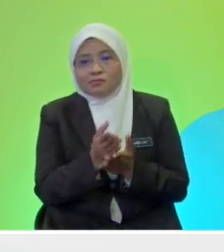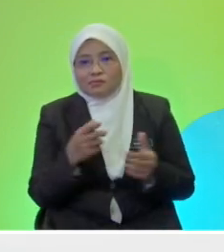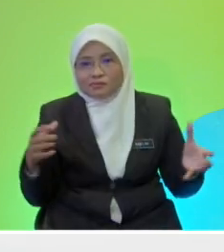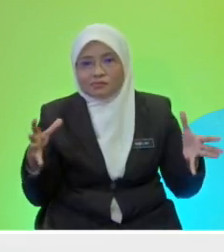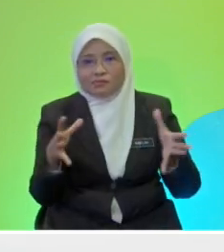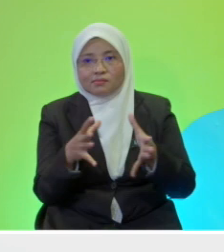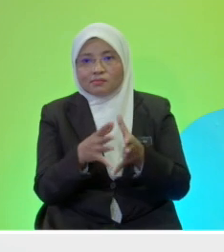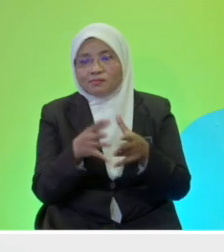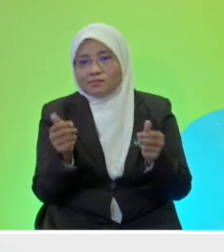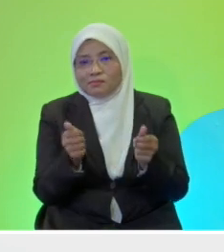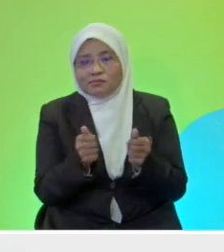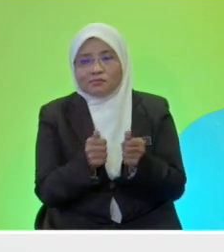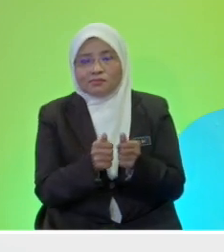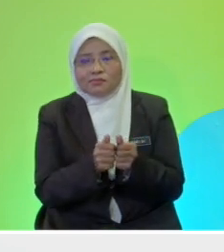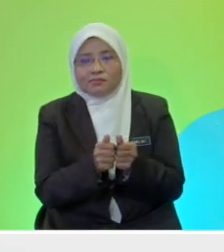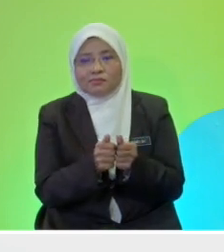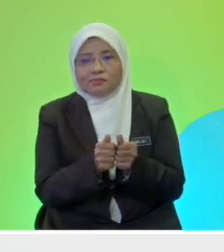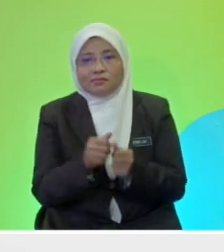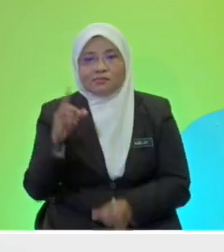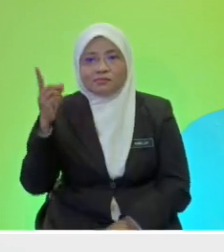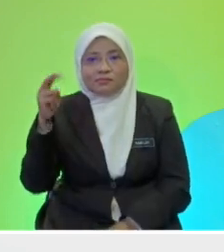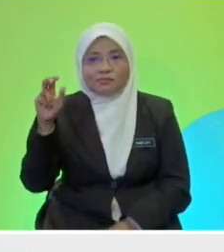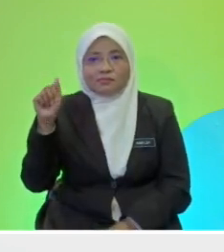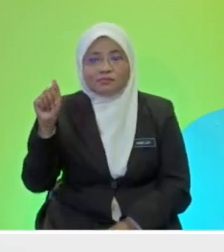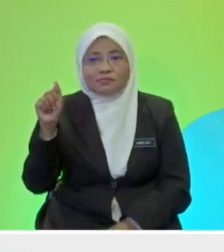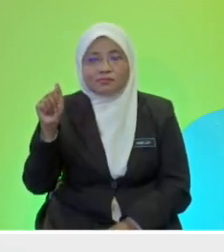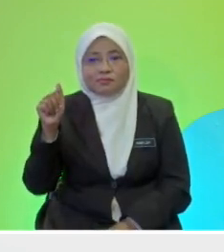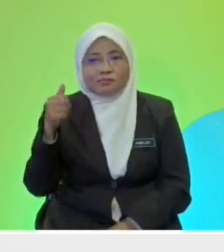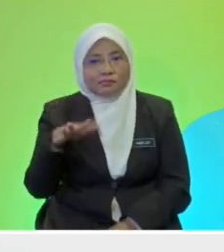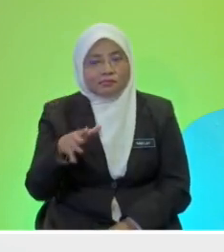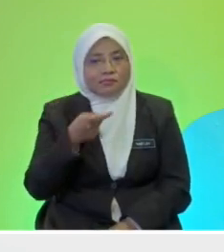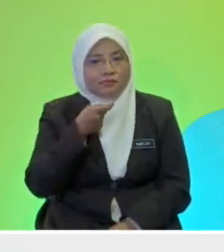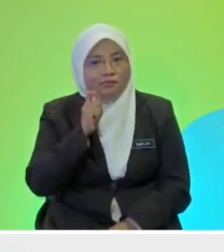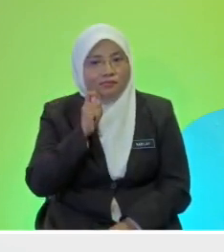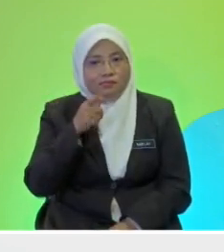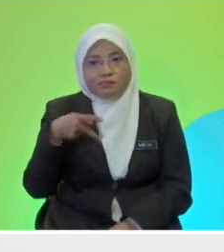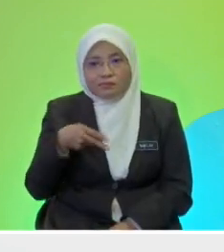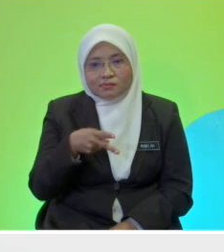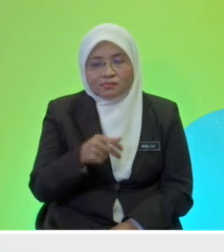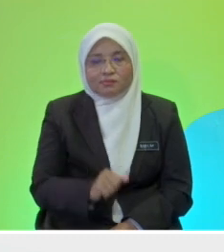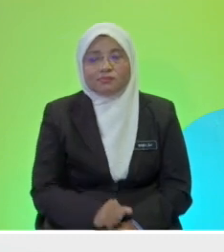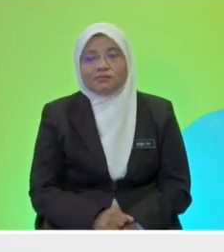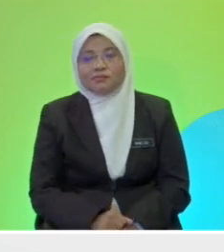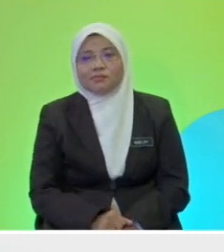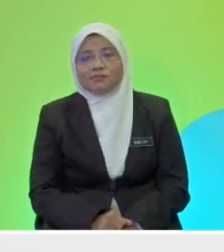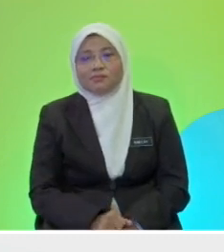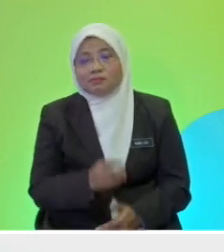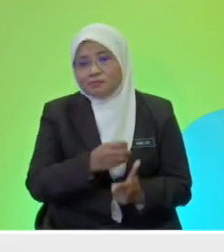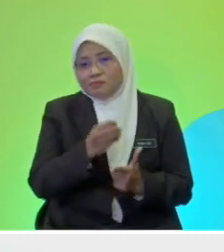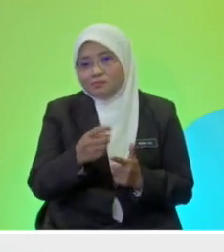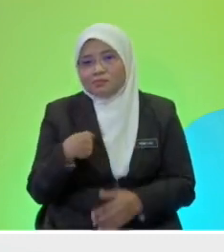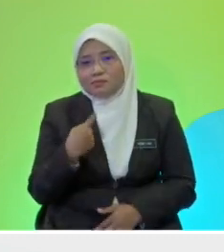dengan DNA yang telah kita potong pada awal tadi oke ataupun kita Panggil